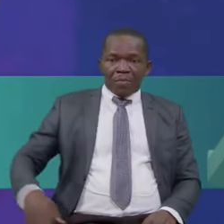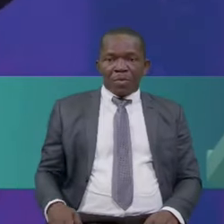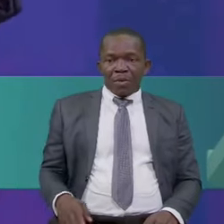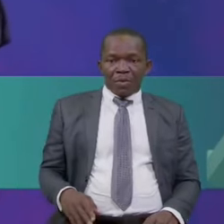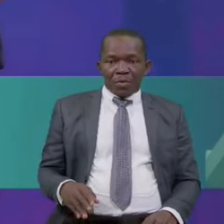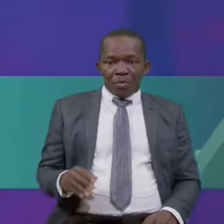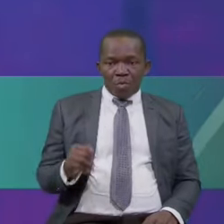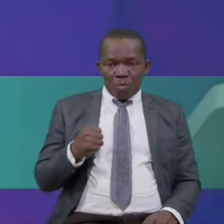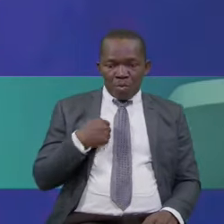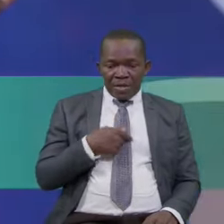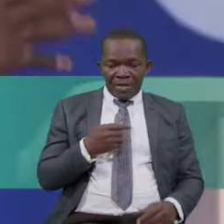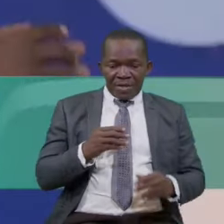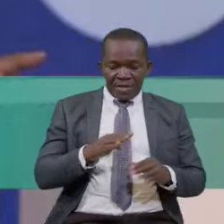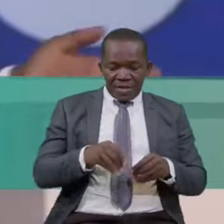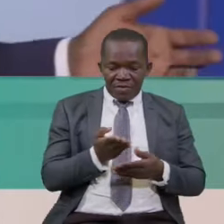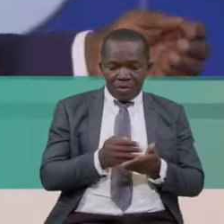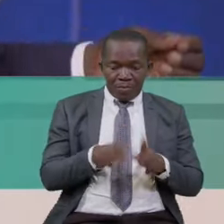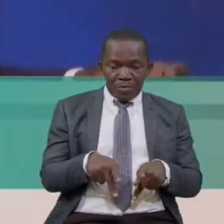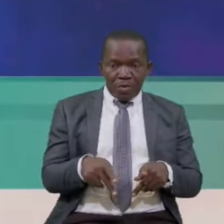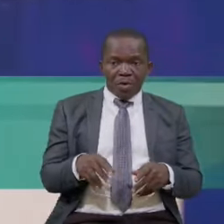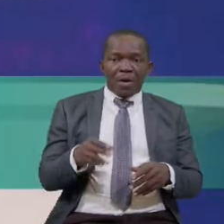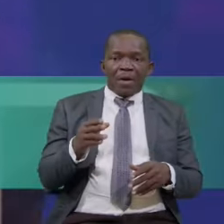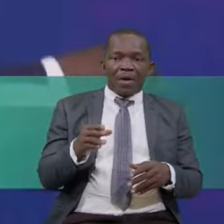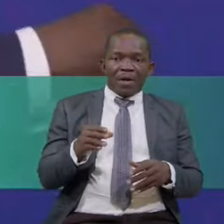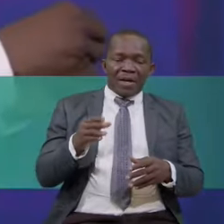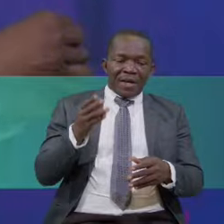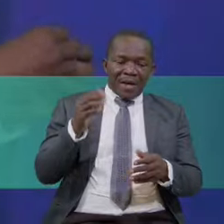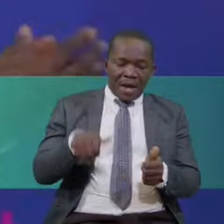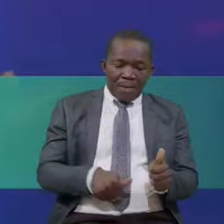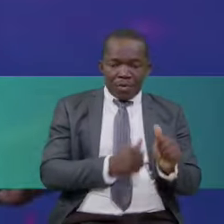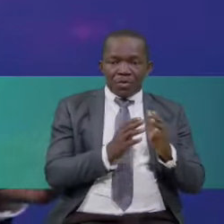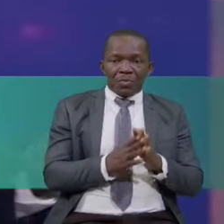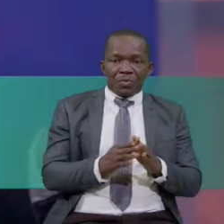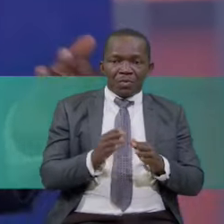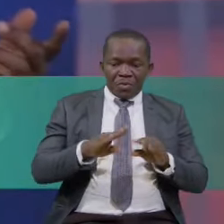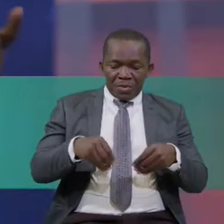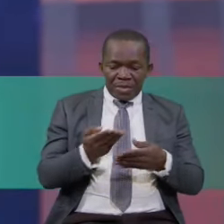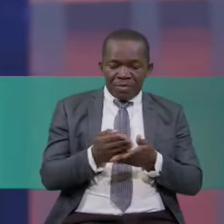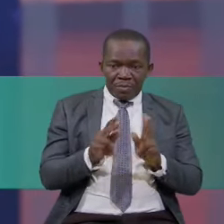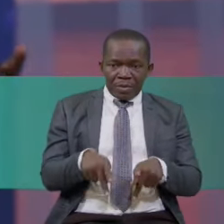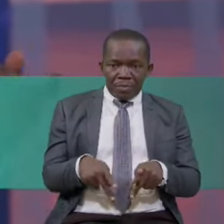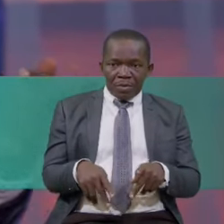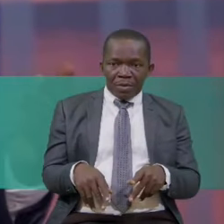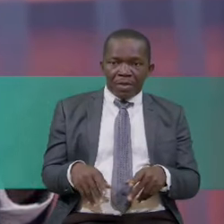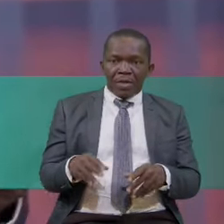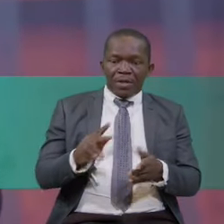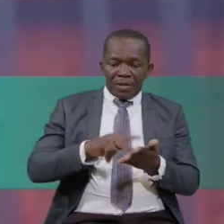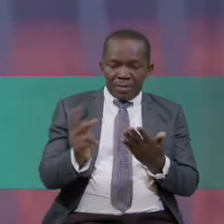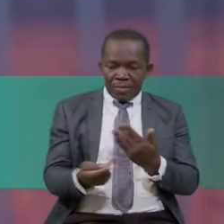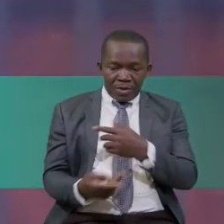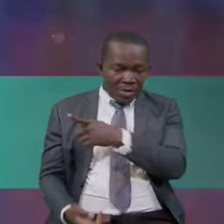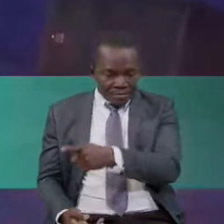nous venons à à gauche là là la chorale et nous donnons à d'autres le programme